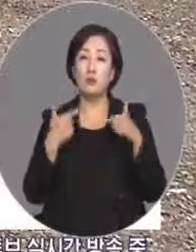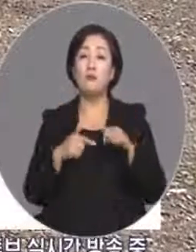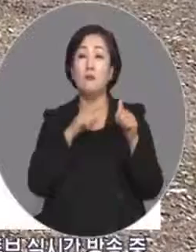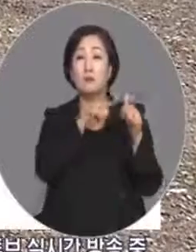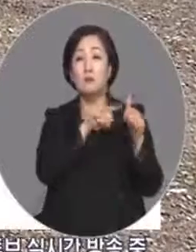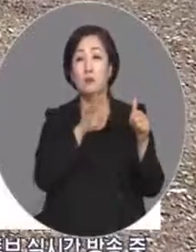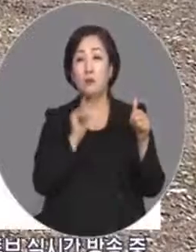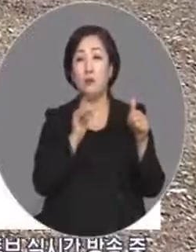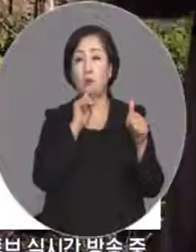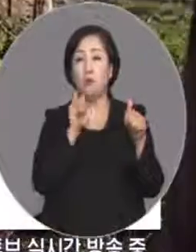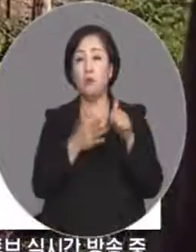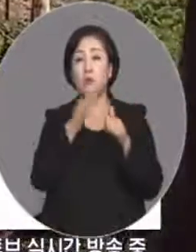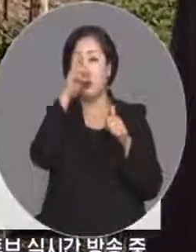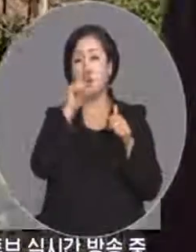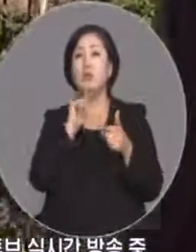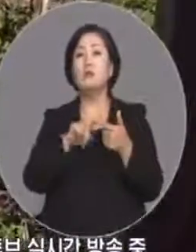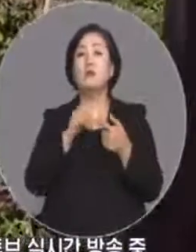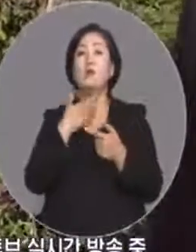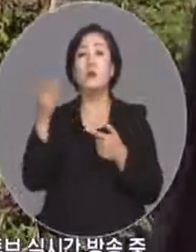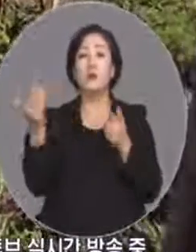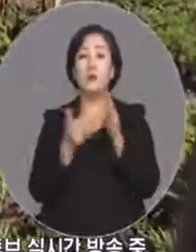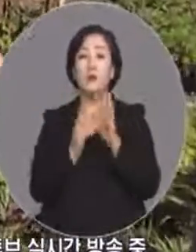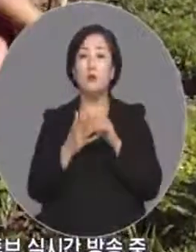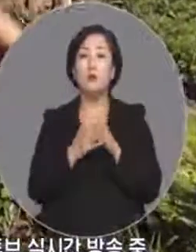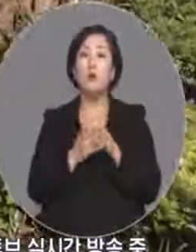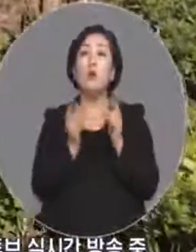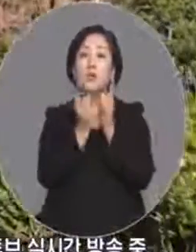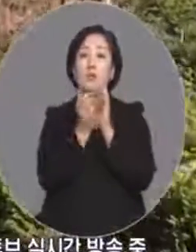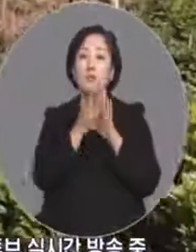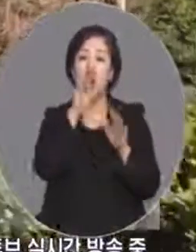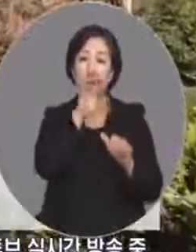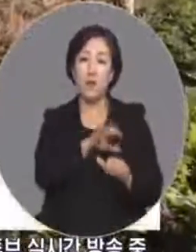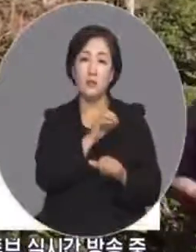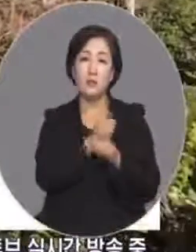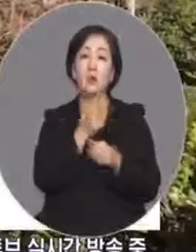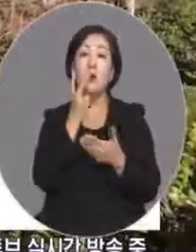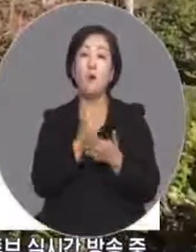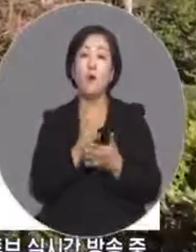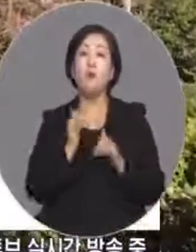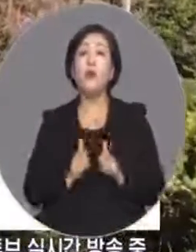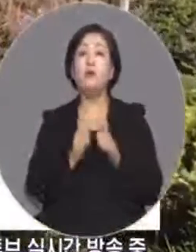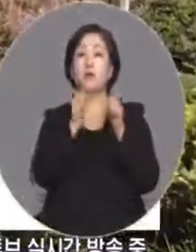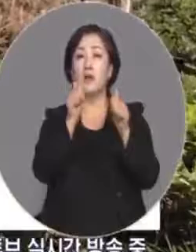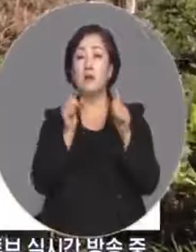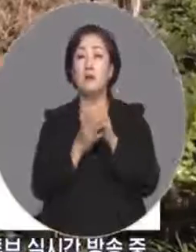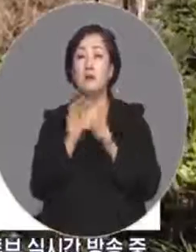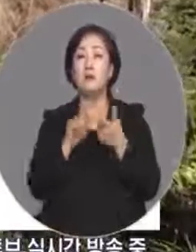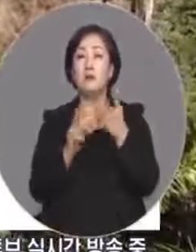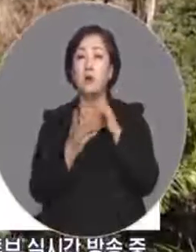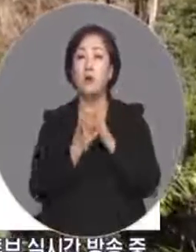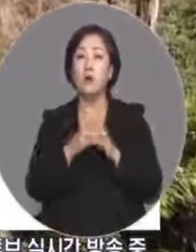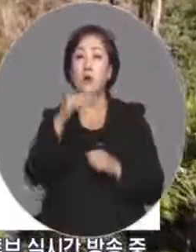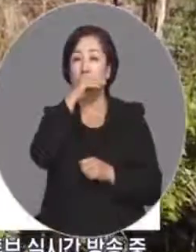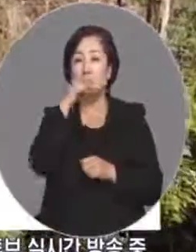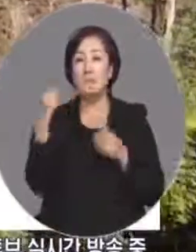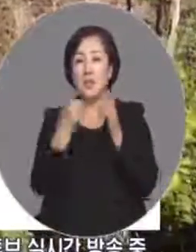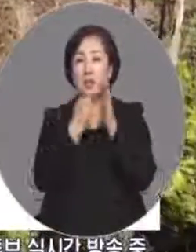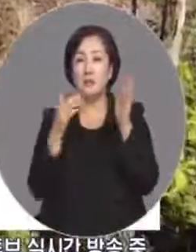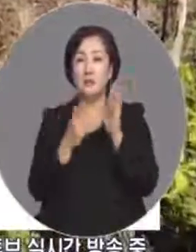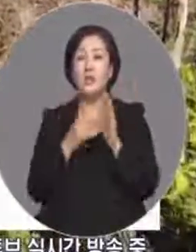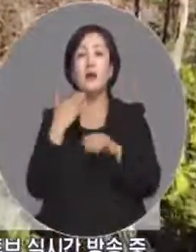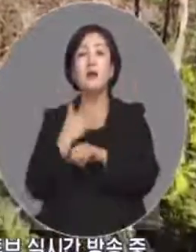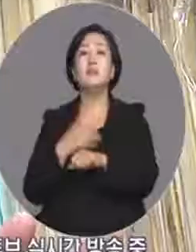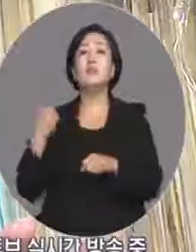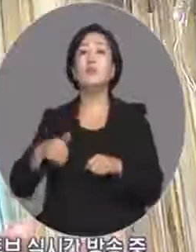경찰이 그 마카 보더라구요 고민을 생각하 박고 하면 강제할 수 없는 법 때문입니다 문제는 내 씨가 정상적인 판단을 할 수